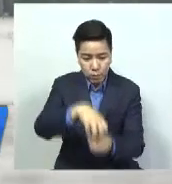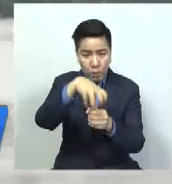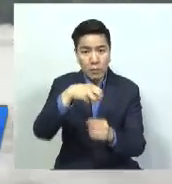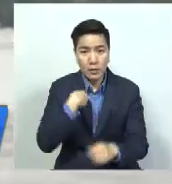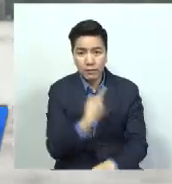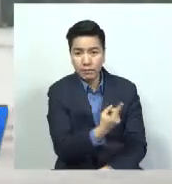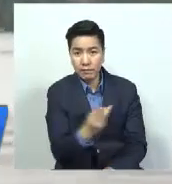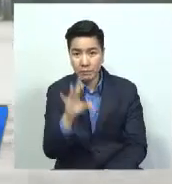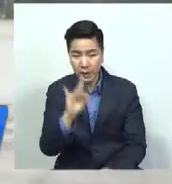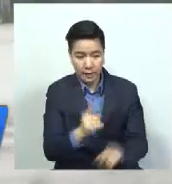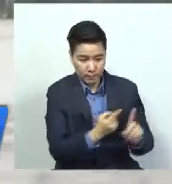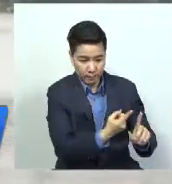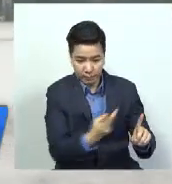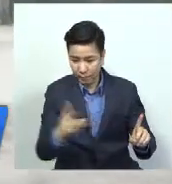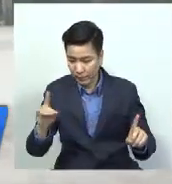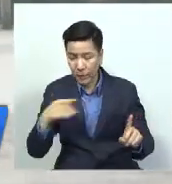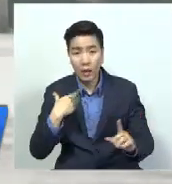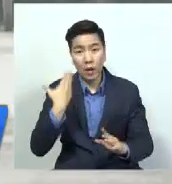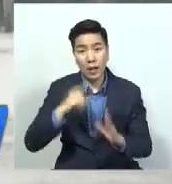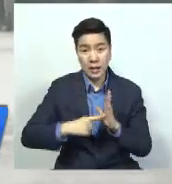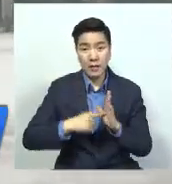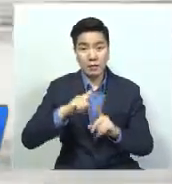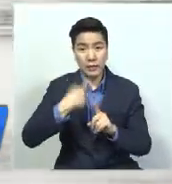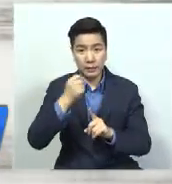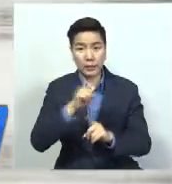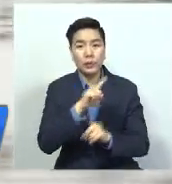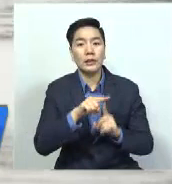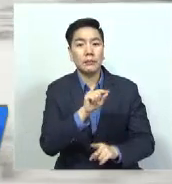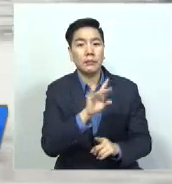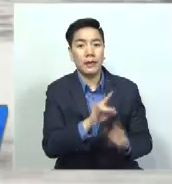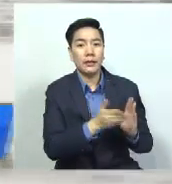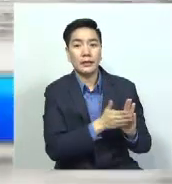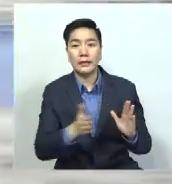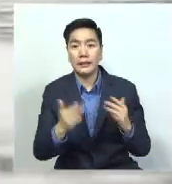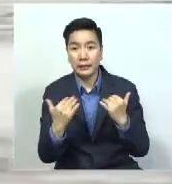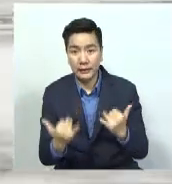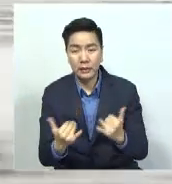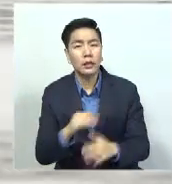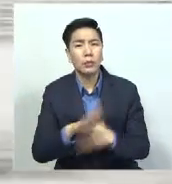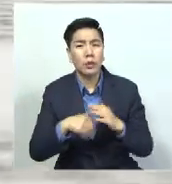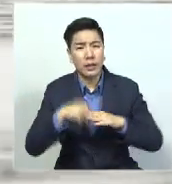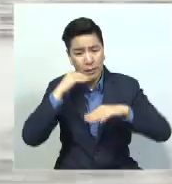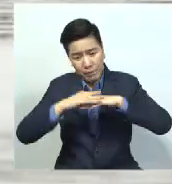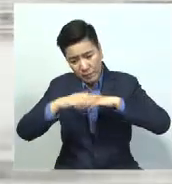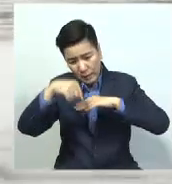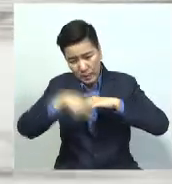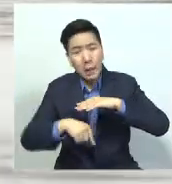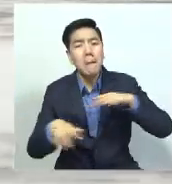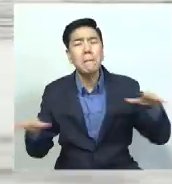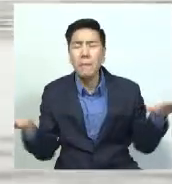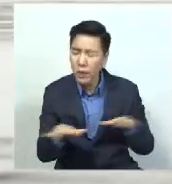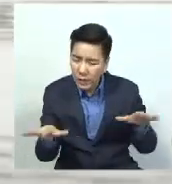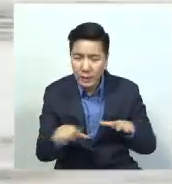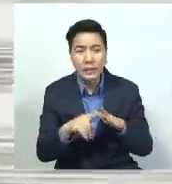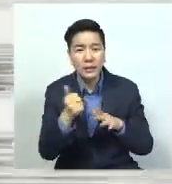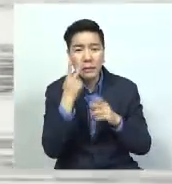แบ่งเป็น8โซนตั้งแต่วันที่28พฤศจิกายนจนถึงวันนี้ท่านยืนยันนะคะว่าทุกอย่างที่อยู่ใต้น้ำยังเป็นปกติ